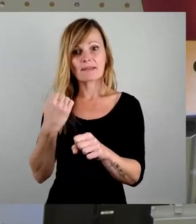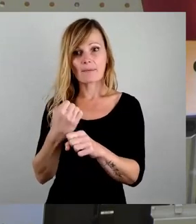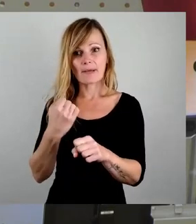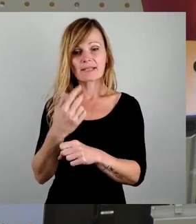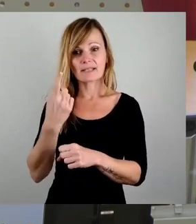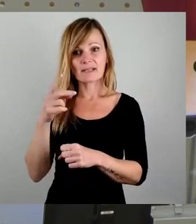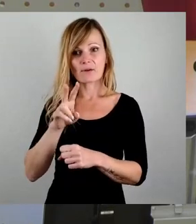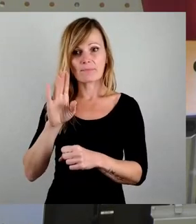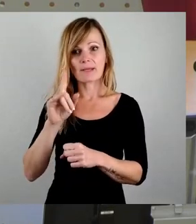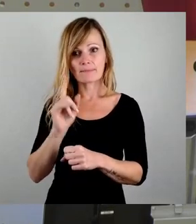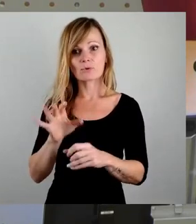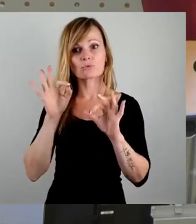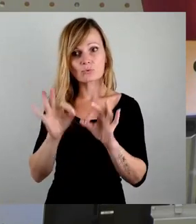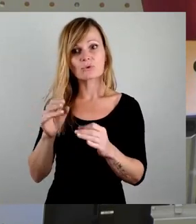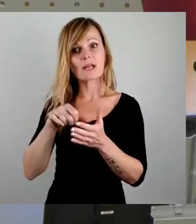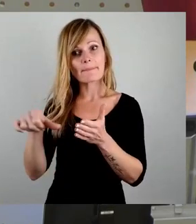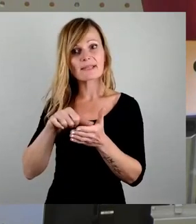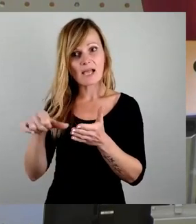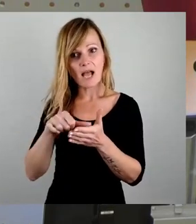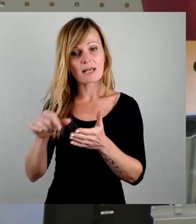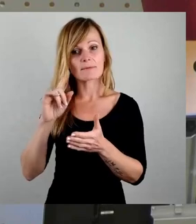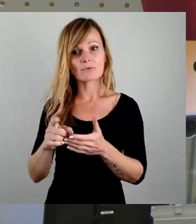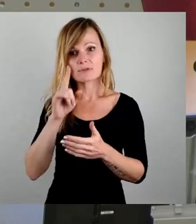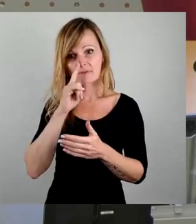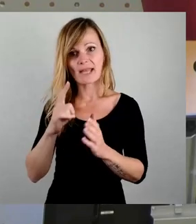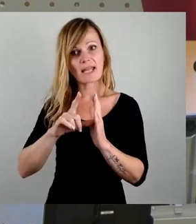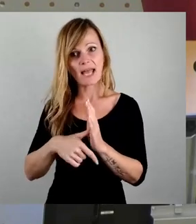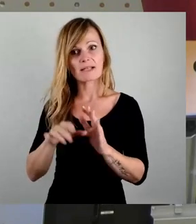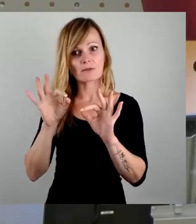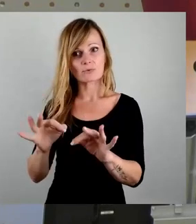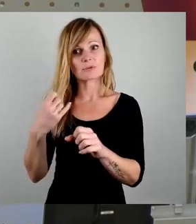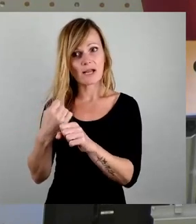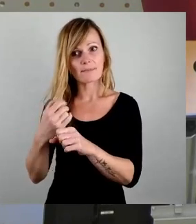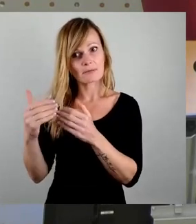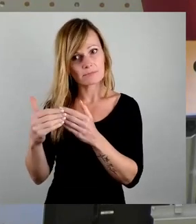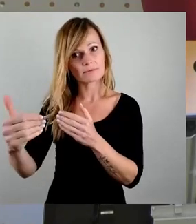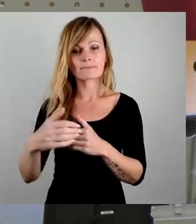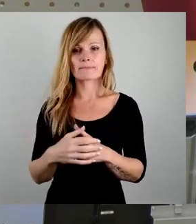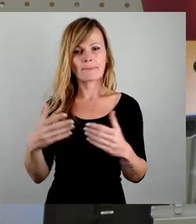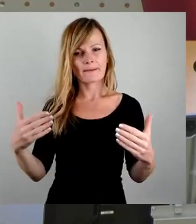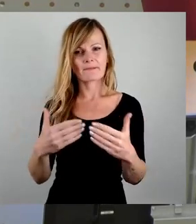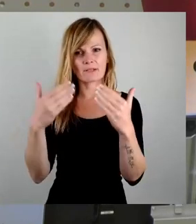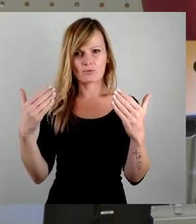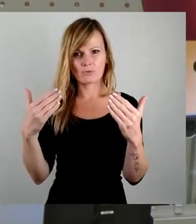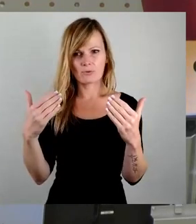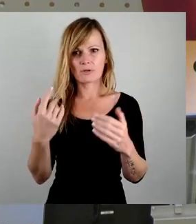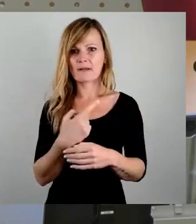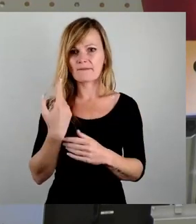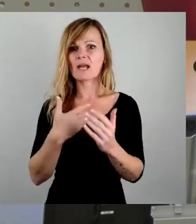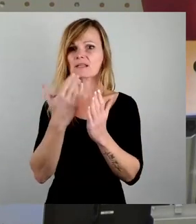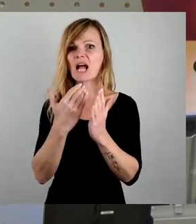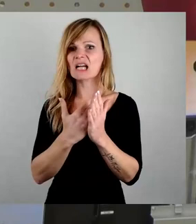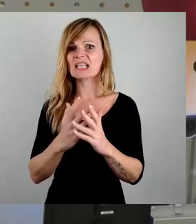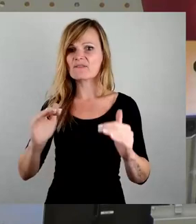Leistung erbringen sollen. Es ist ein großer Widerspruch, dass wir immer noch sozusagen tarifmäßig ganz unten sind, aber